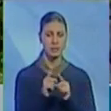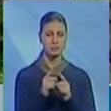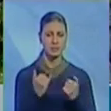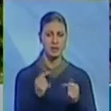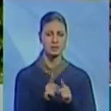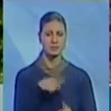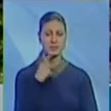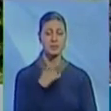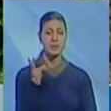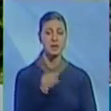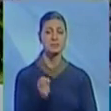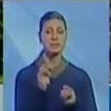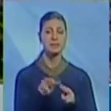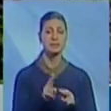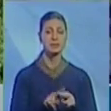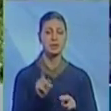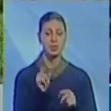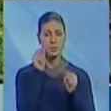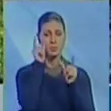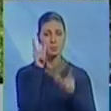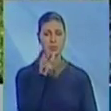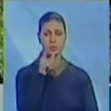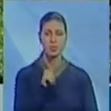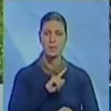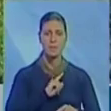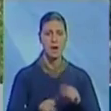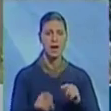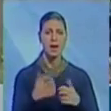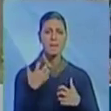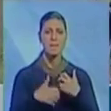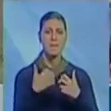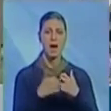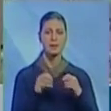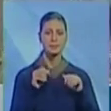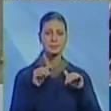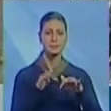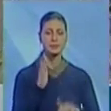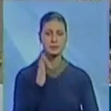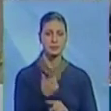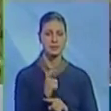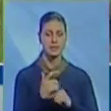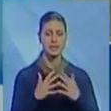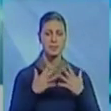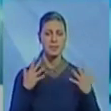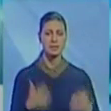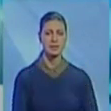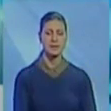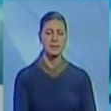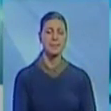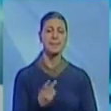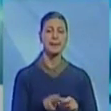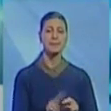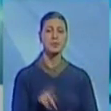ძინავს, ასე ვთქვათ, თუმცა საფრთხე იმისა, რომ გამოღვიძებისთანავე ის ბაღებს თავიდან შეესევა, არის საკმაოდ მაღალი. შესაბამისად,